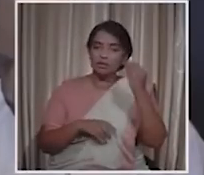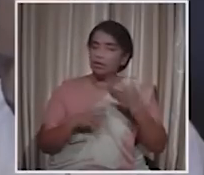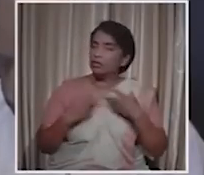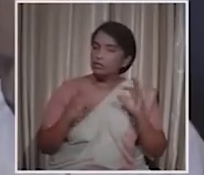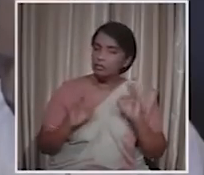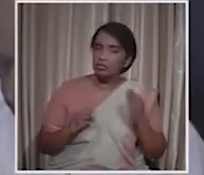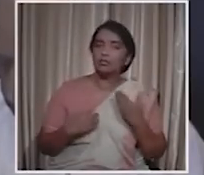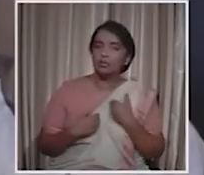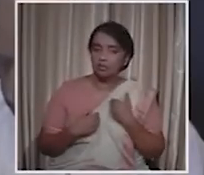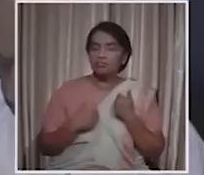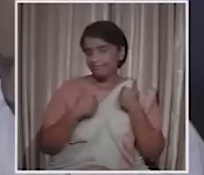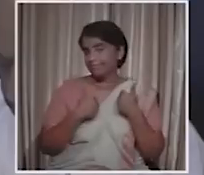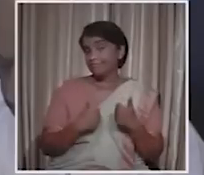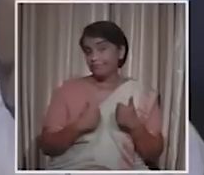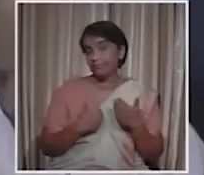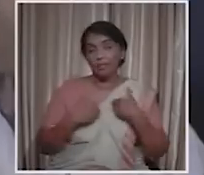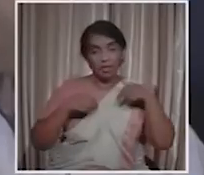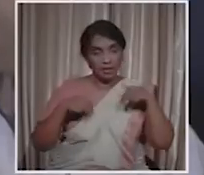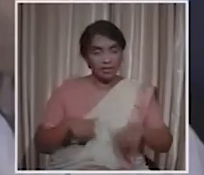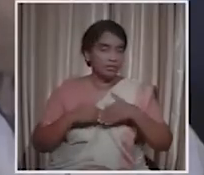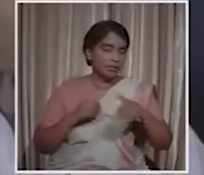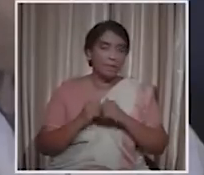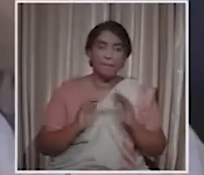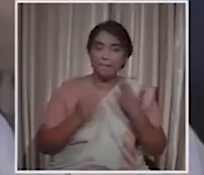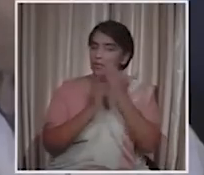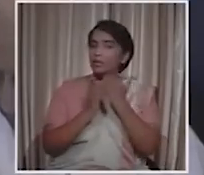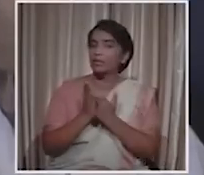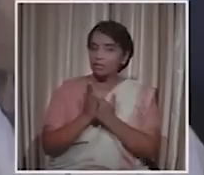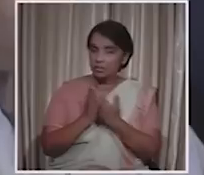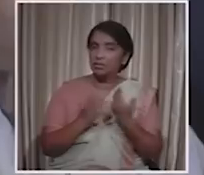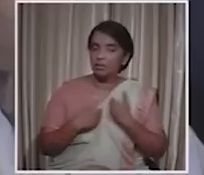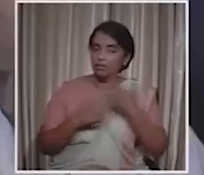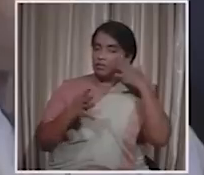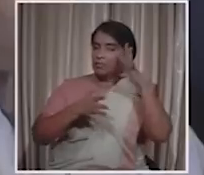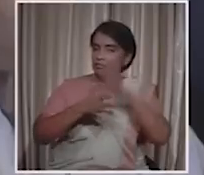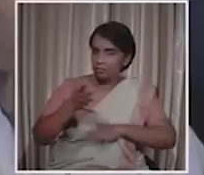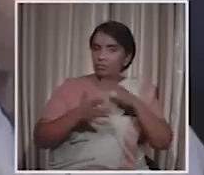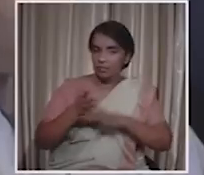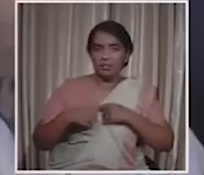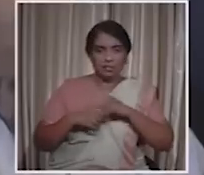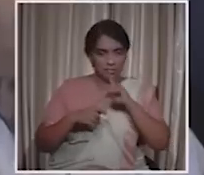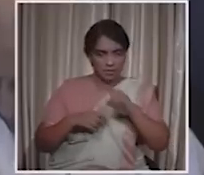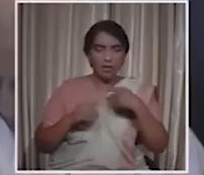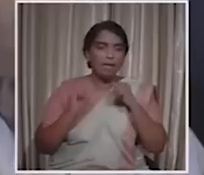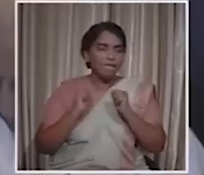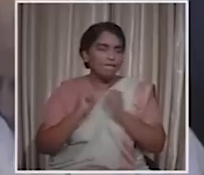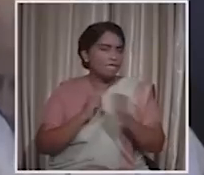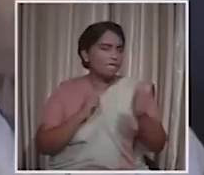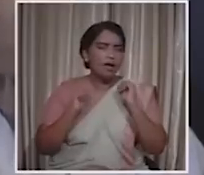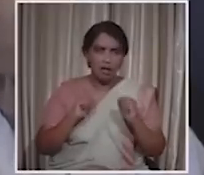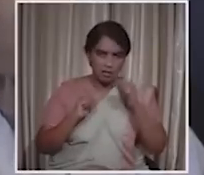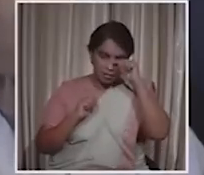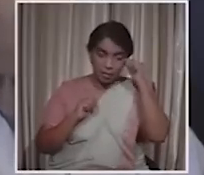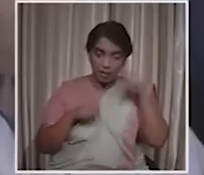සූදානම්. හොඳයි. අප දැන්ට ක්‍රියාත්මක කරන වැඩපිළිවෙල මම සවිස්තරාත්මකව ඔබට කියන්නම්. මොකද්ද කරන්න කියලා